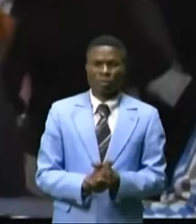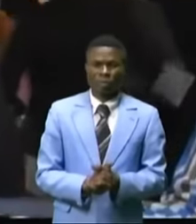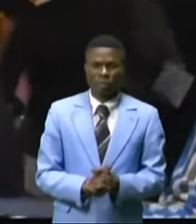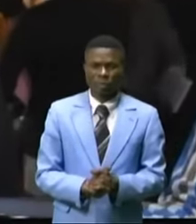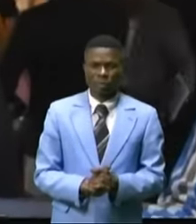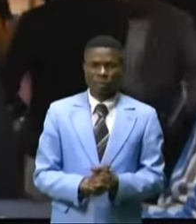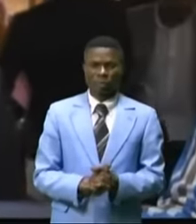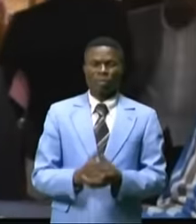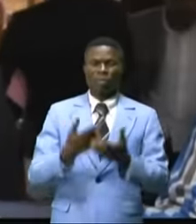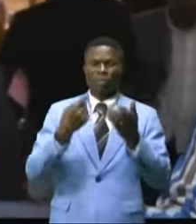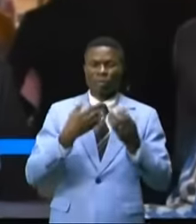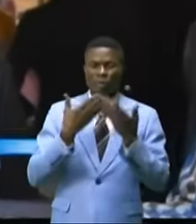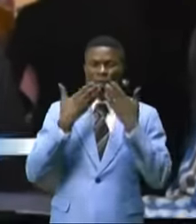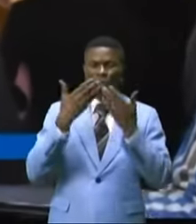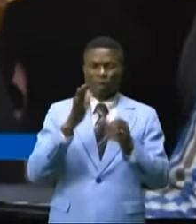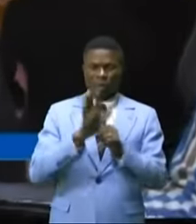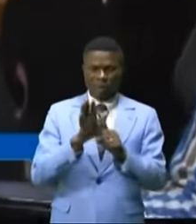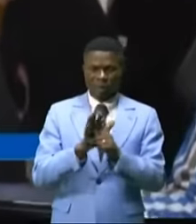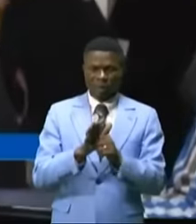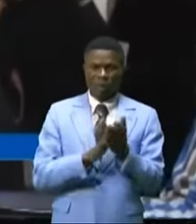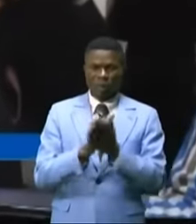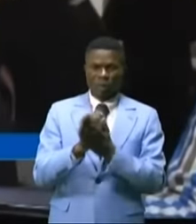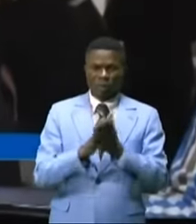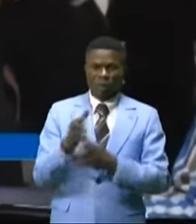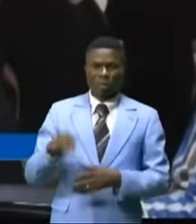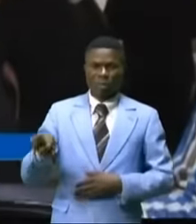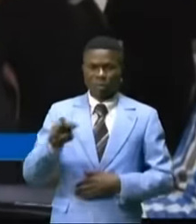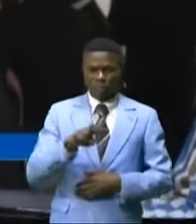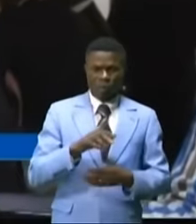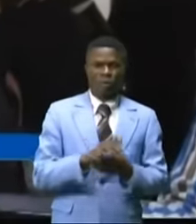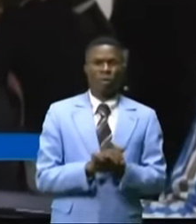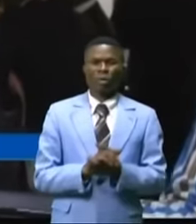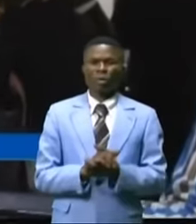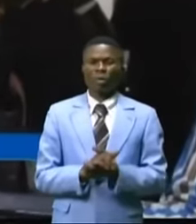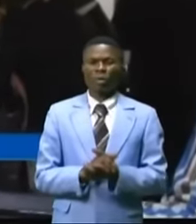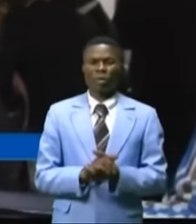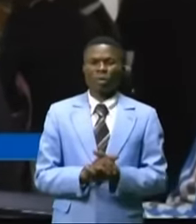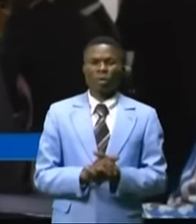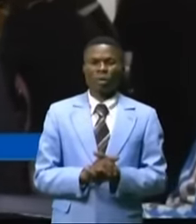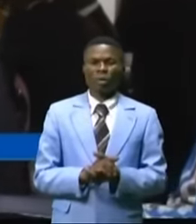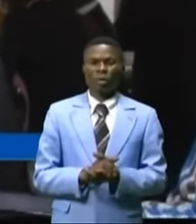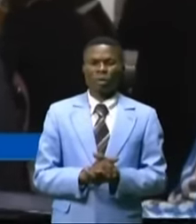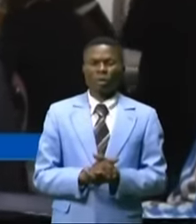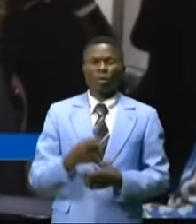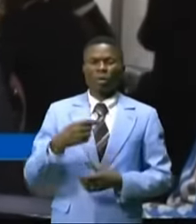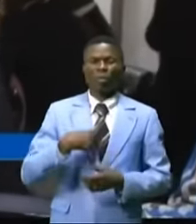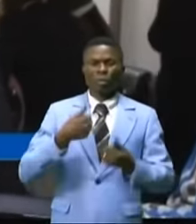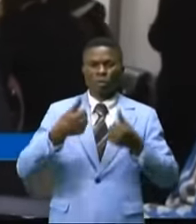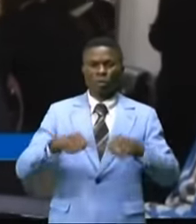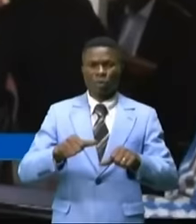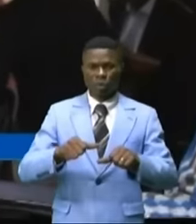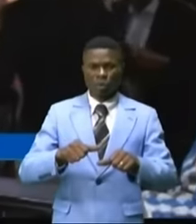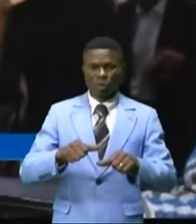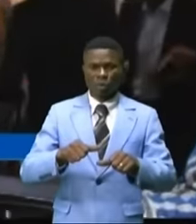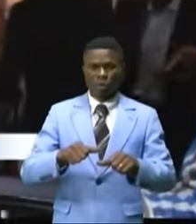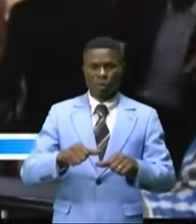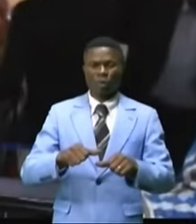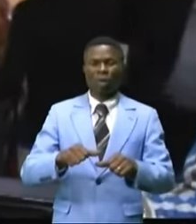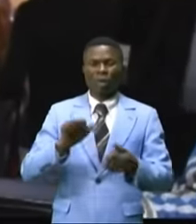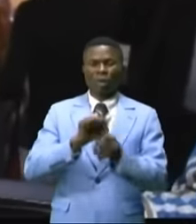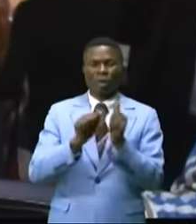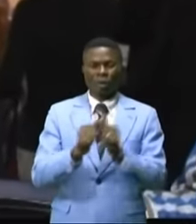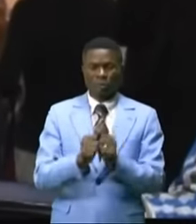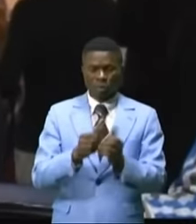Le matériel est là. Et dès demain, nous pouvons commencer, mais de manière réaliste, d'ici deux semaines, d'ici le